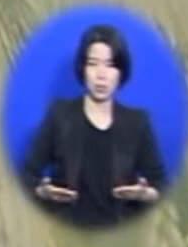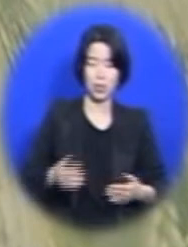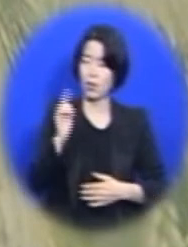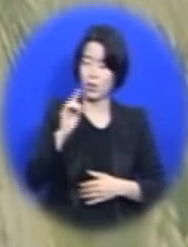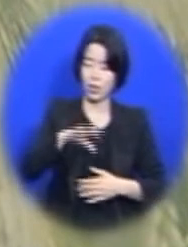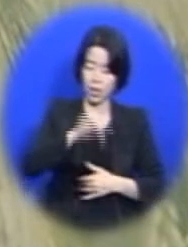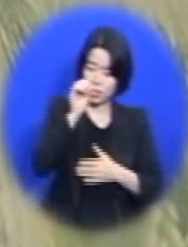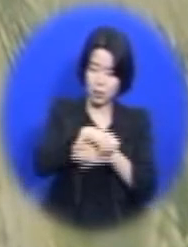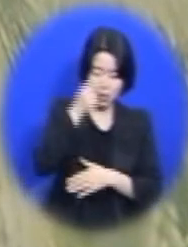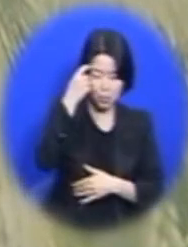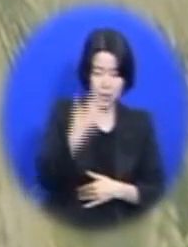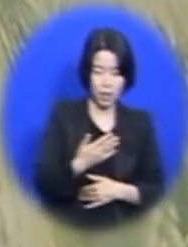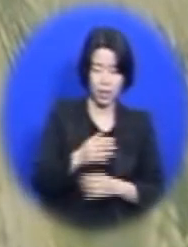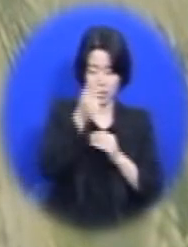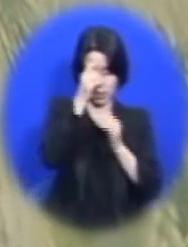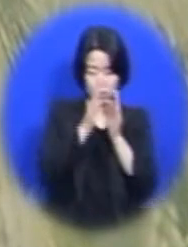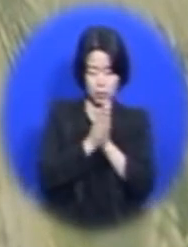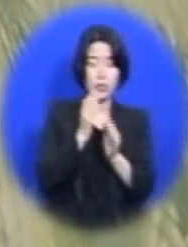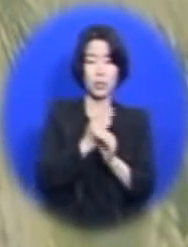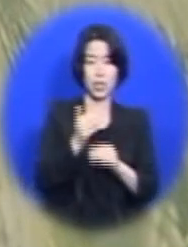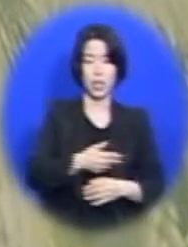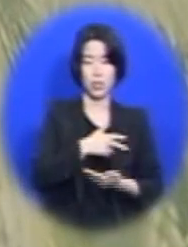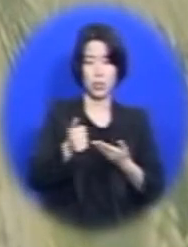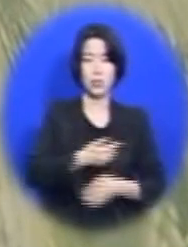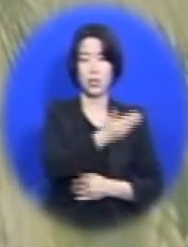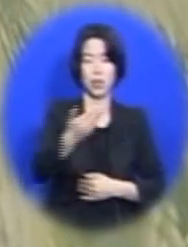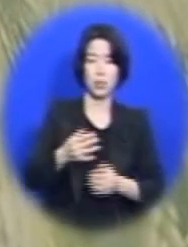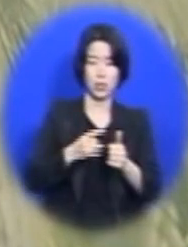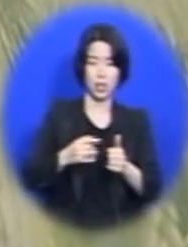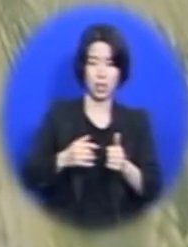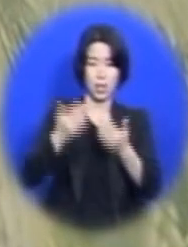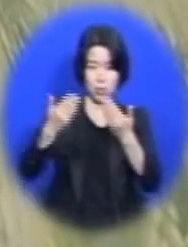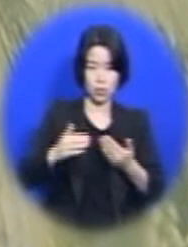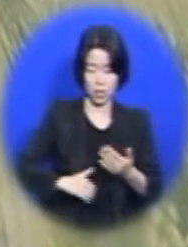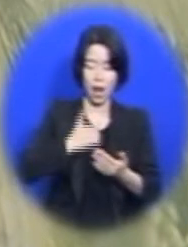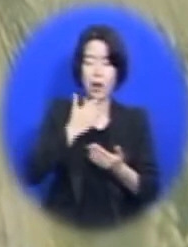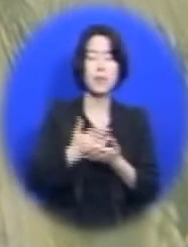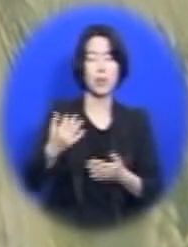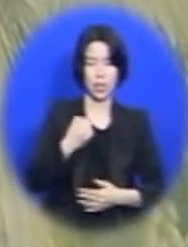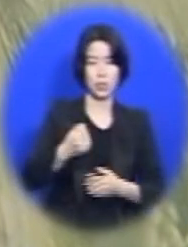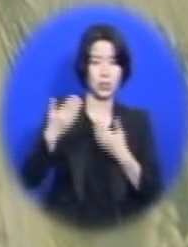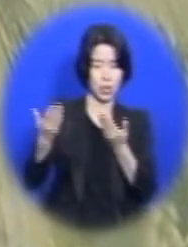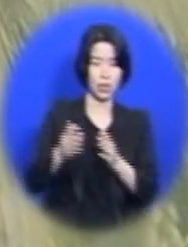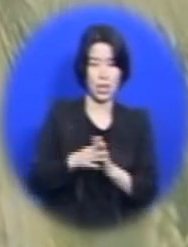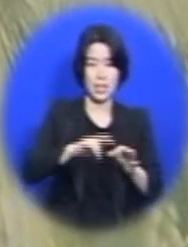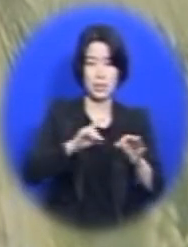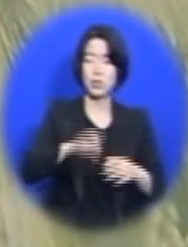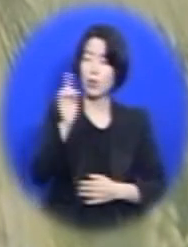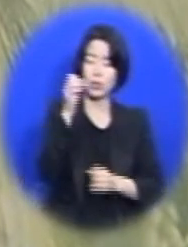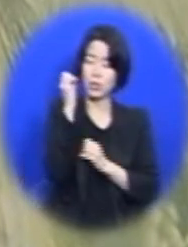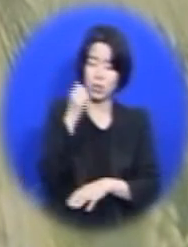열매일까? 기도하면서 주님이 여러분에게 주시는 감동으로 하는 것. 십일조는 어떤 기준으로 해야 되나?